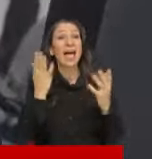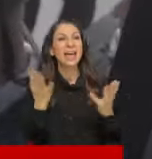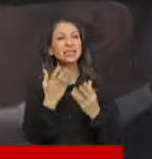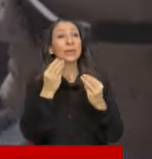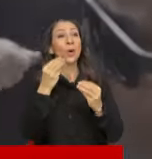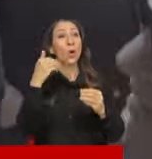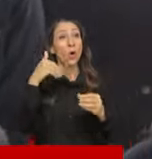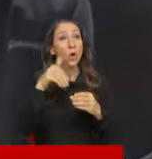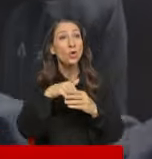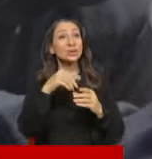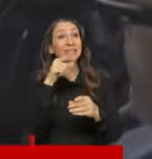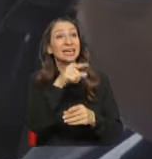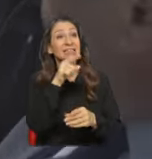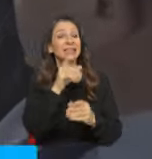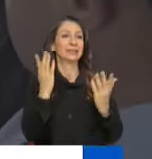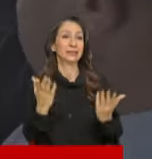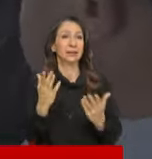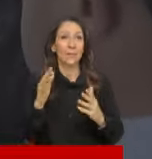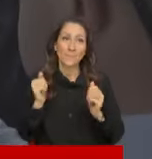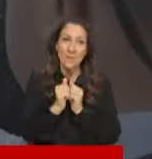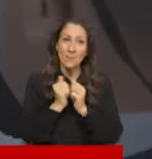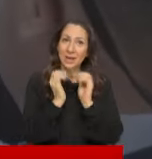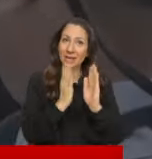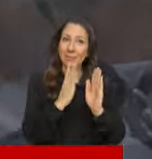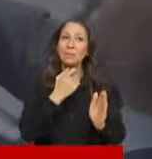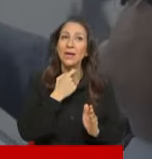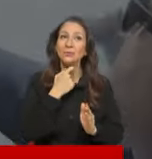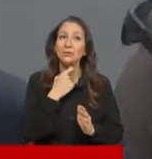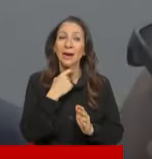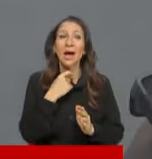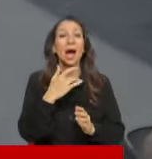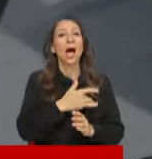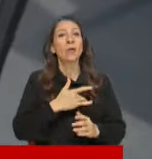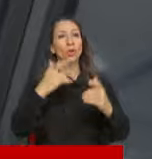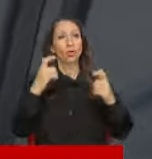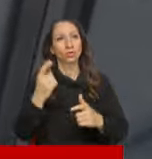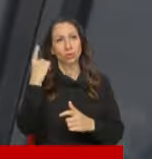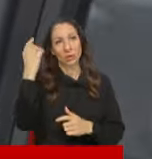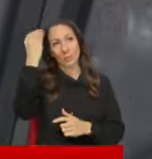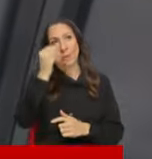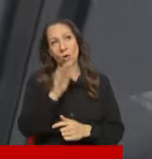se oyumuz var senin Tamam beraber gidelim mi ek Evet evet Anadolu